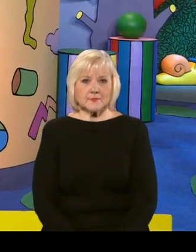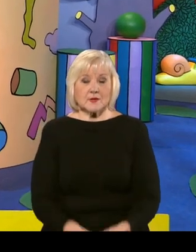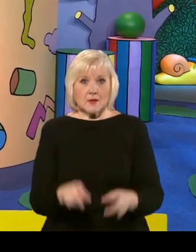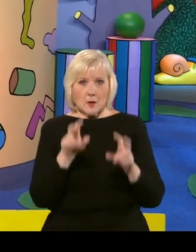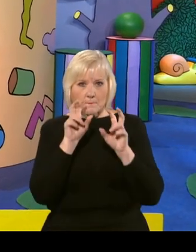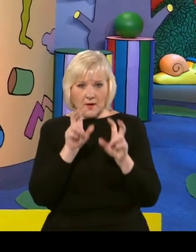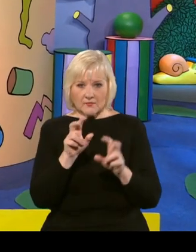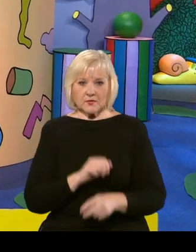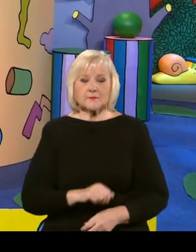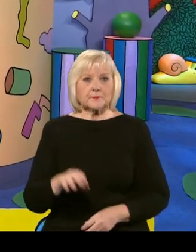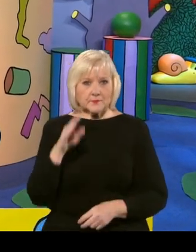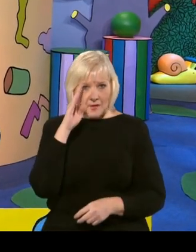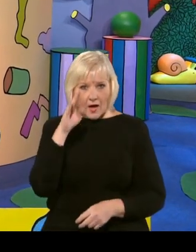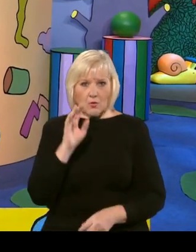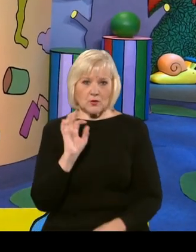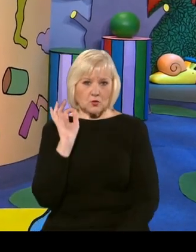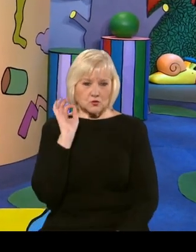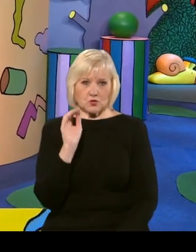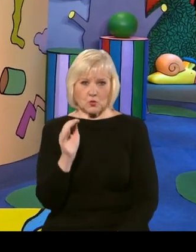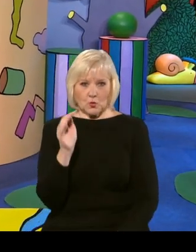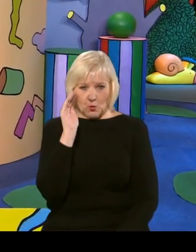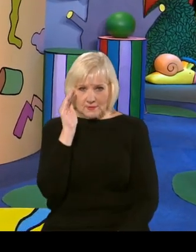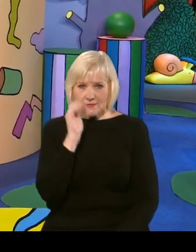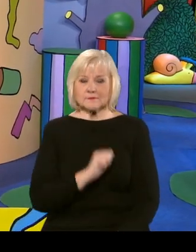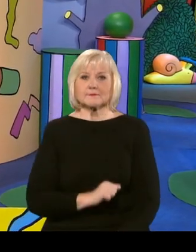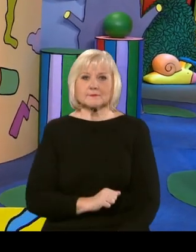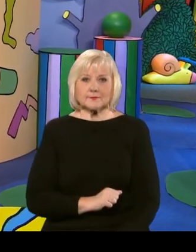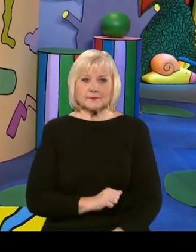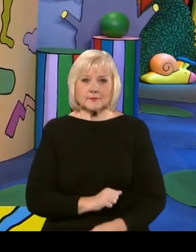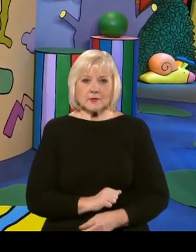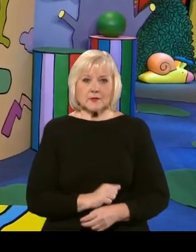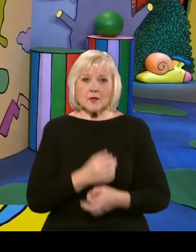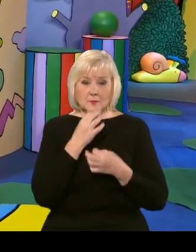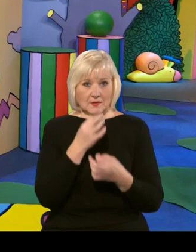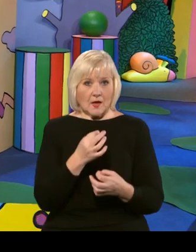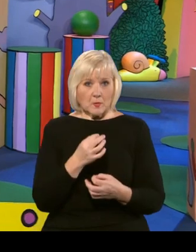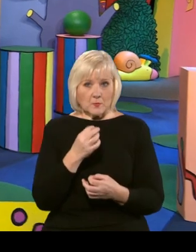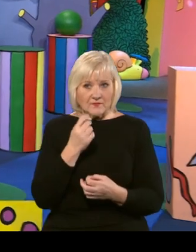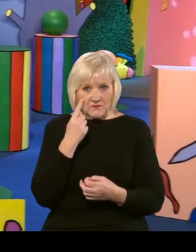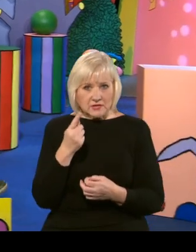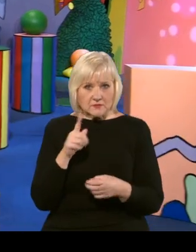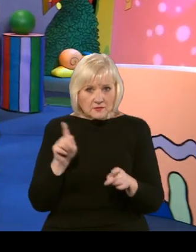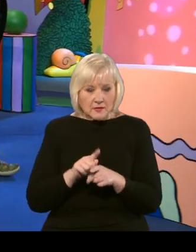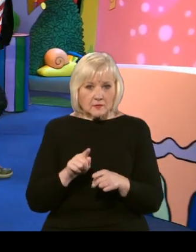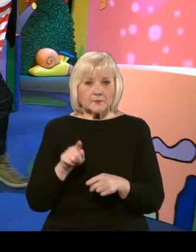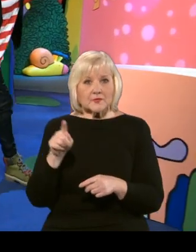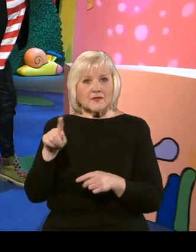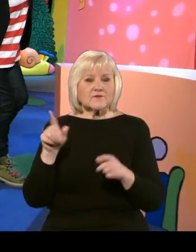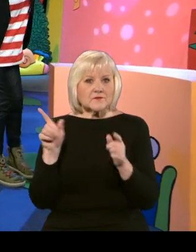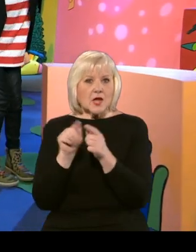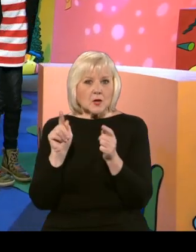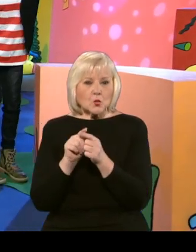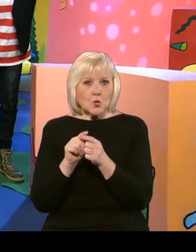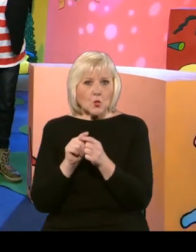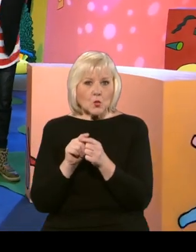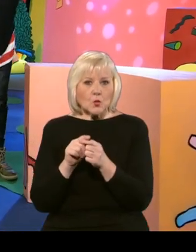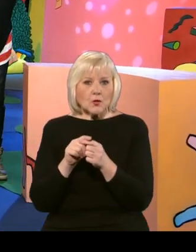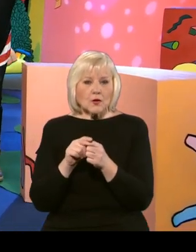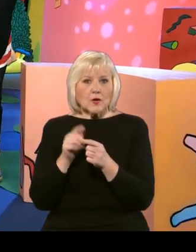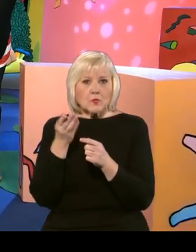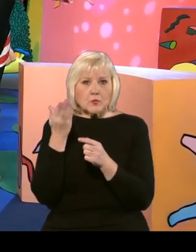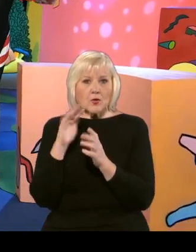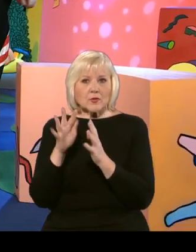Baf, ahoj holčičky. Ahoj, kluci. Viděli jste to, co já? Za oknem naší kouzelné školky